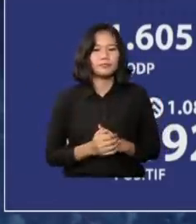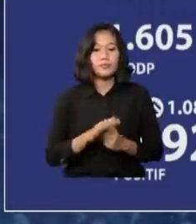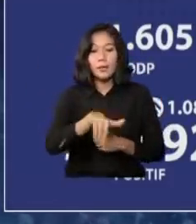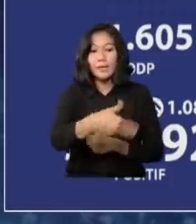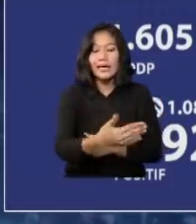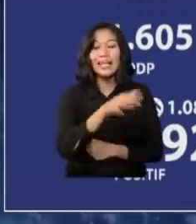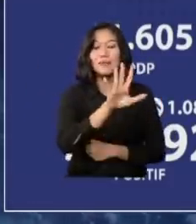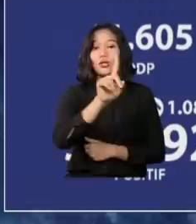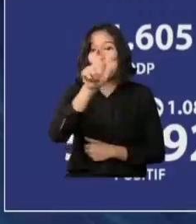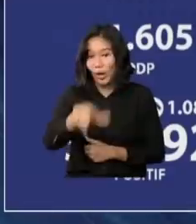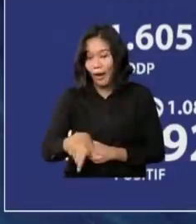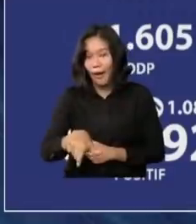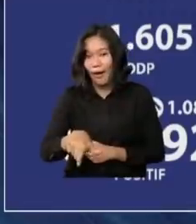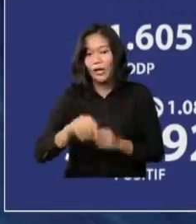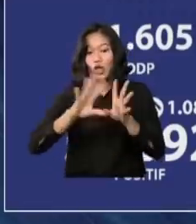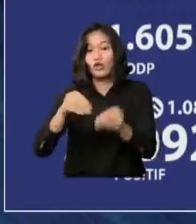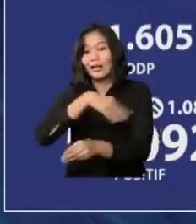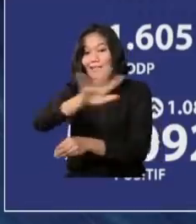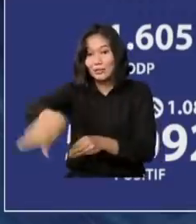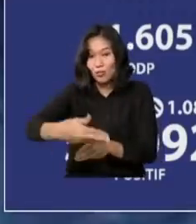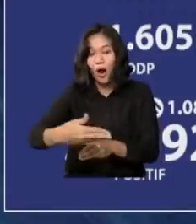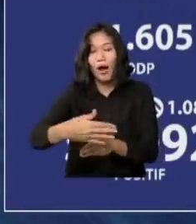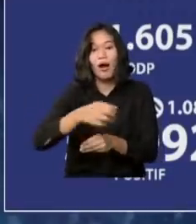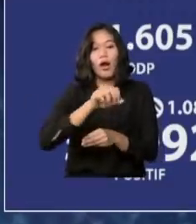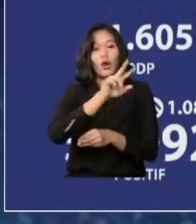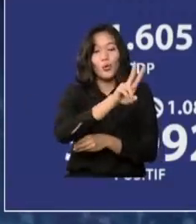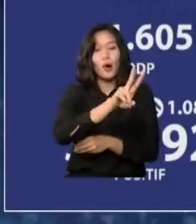Meninggal 51 orang, totalnya menjadi